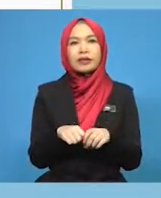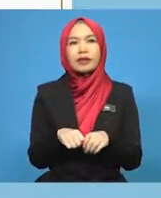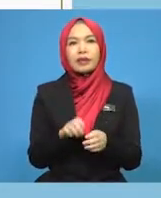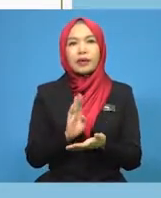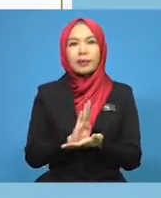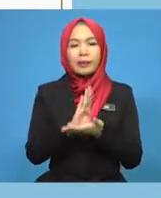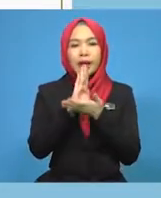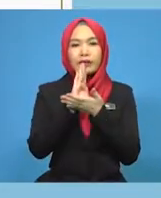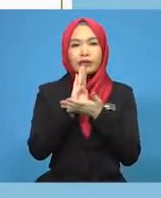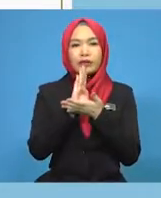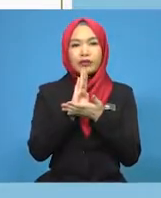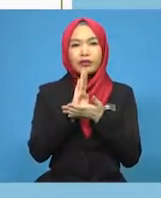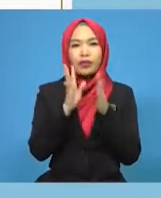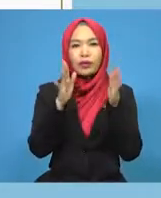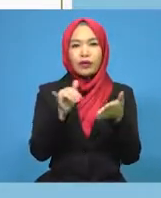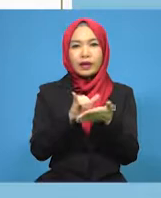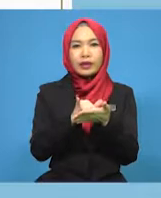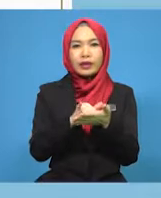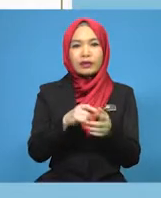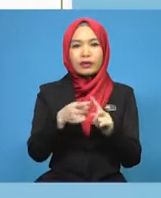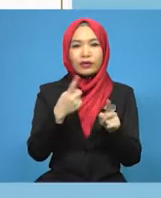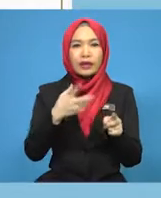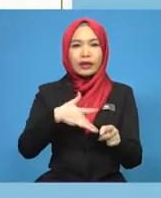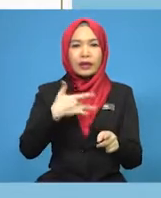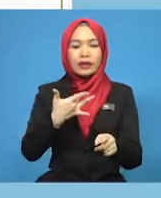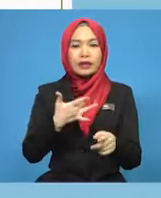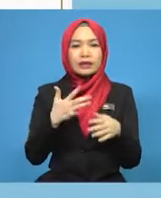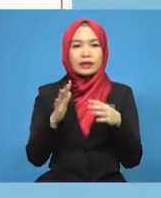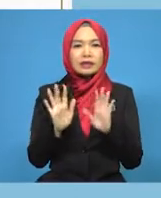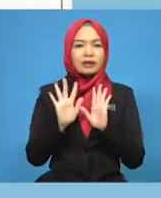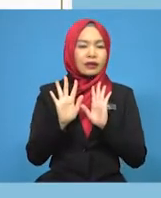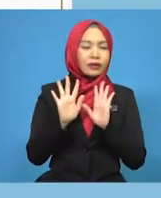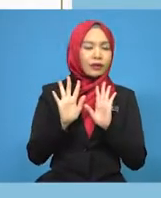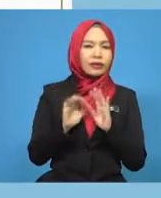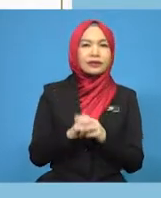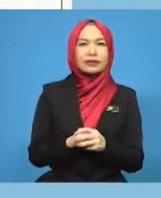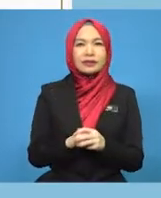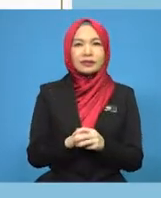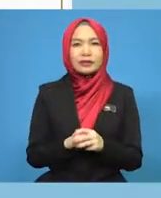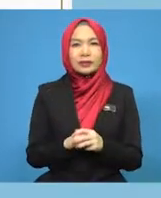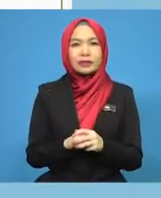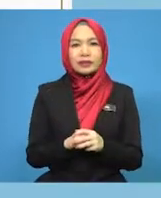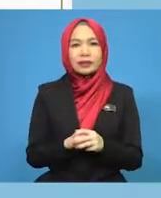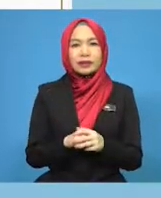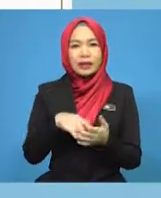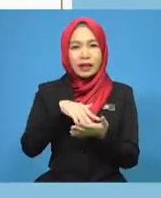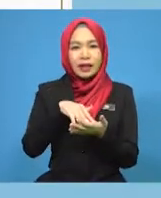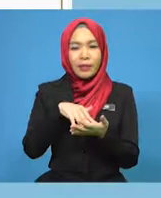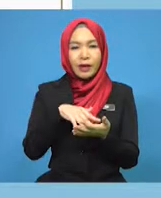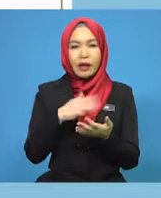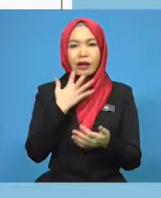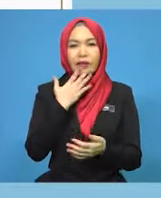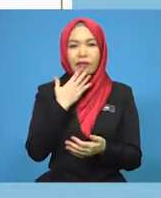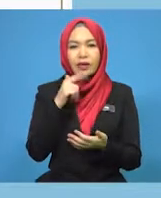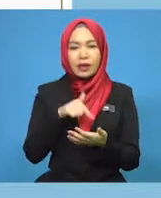putih memberi kesan kebebasan dan keterbukaan. Malangnya, kelemahan warna putih adalah